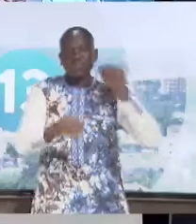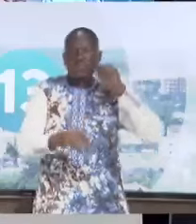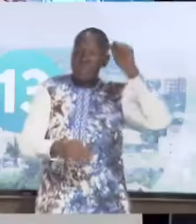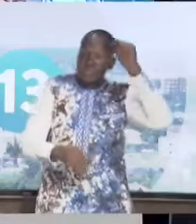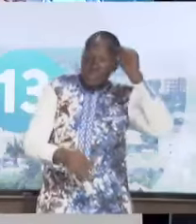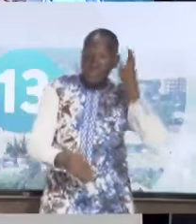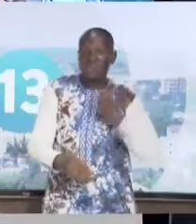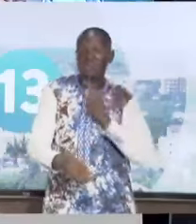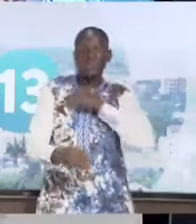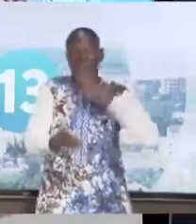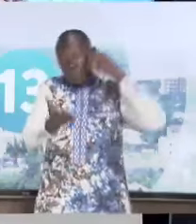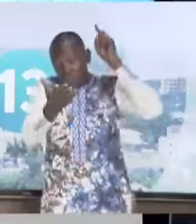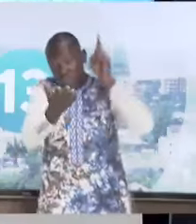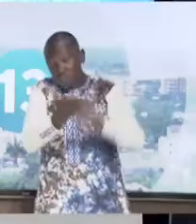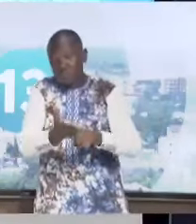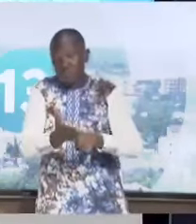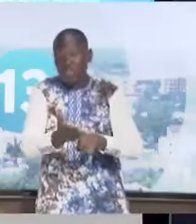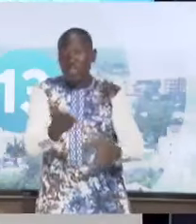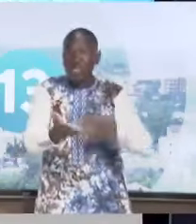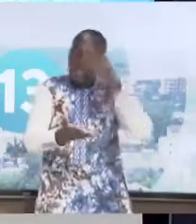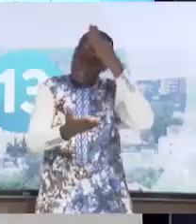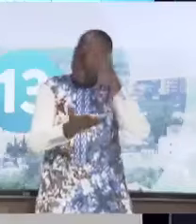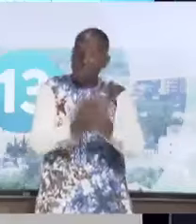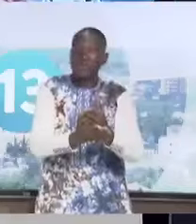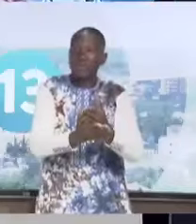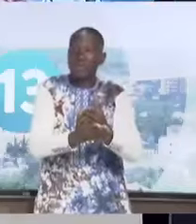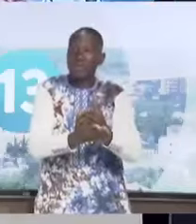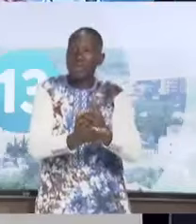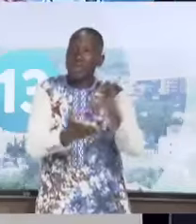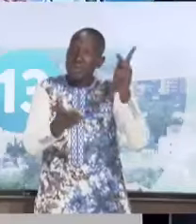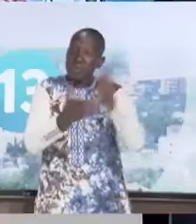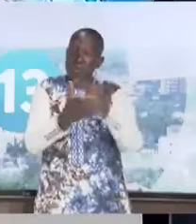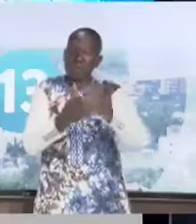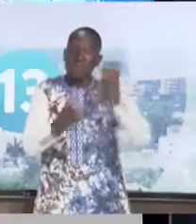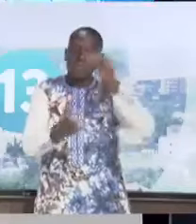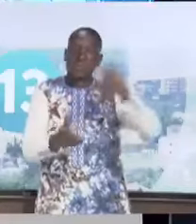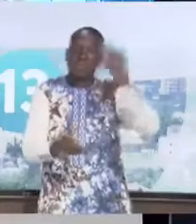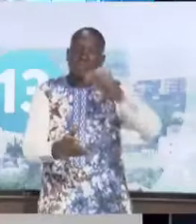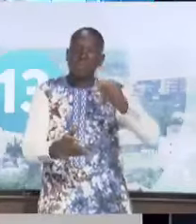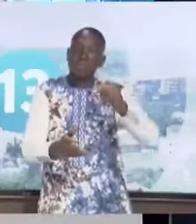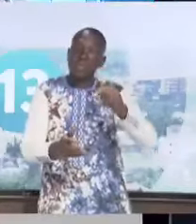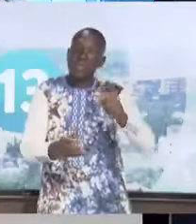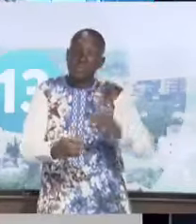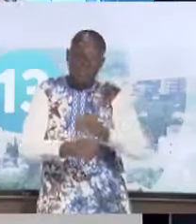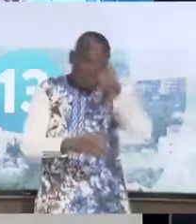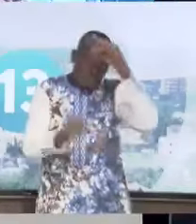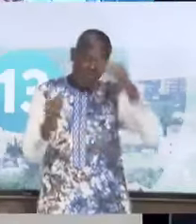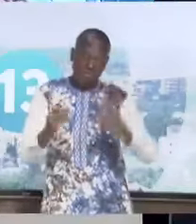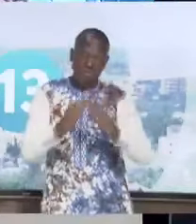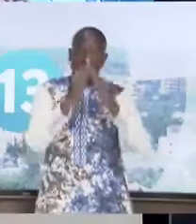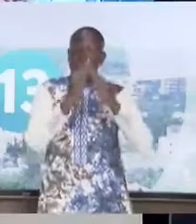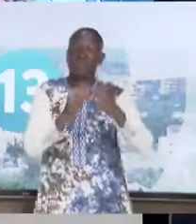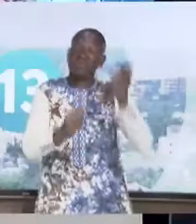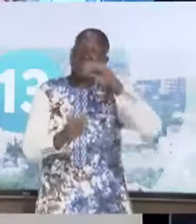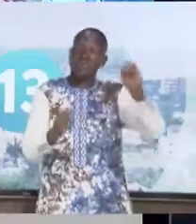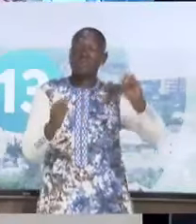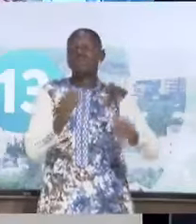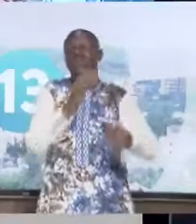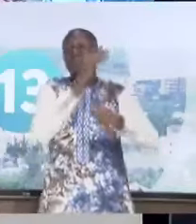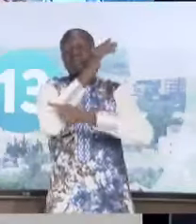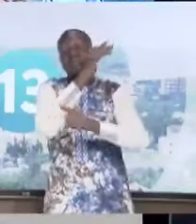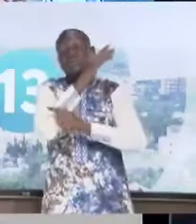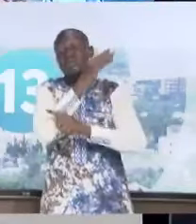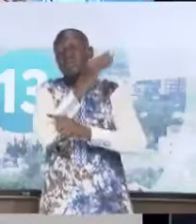avons constaté donc une rupture d'une conduite principale de l'ONEA alimentant la ville de Ouagadougou, Zignaré, Lumbila, Pabré et